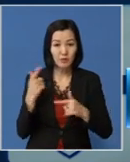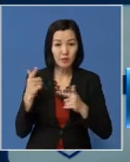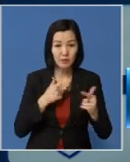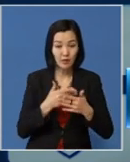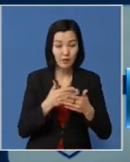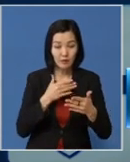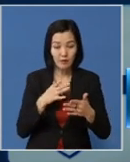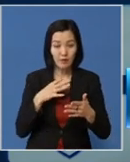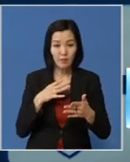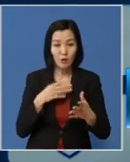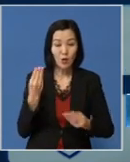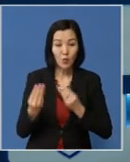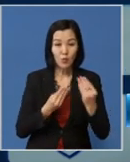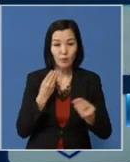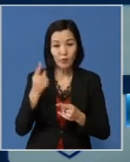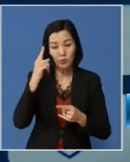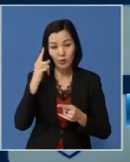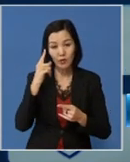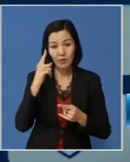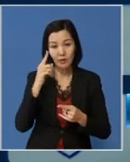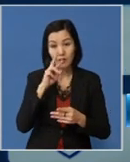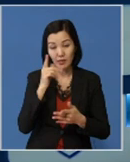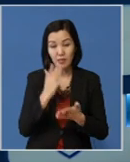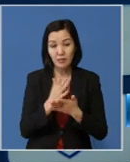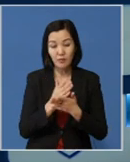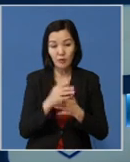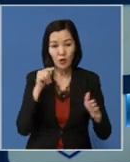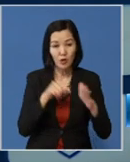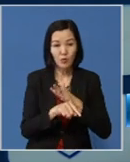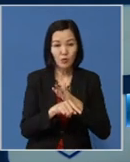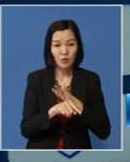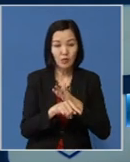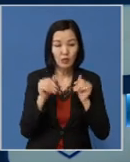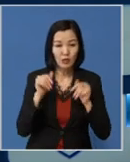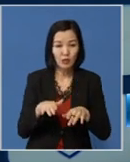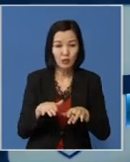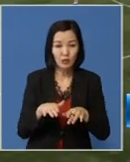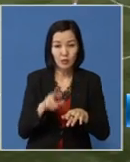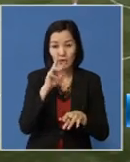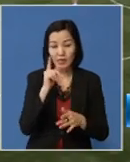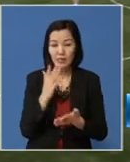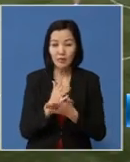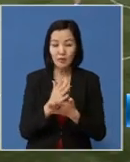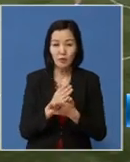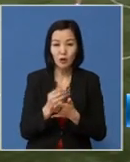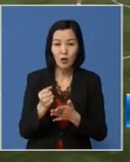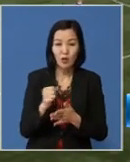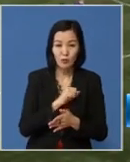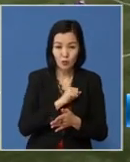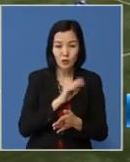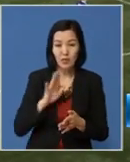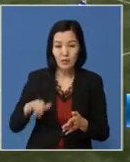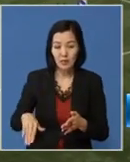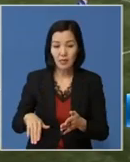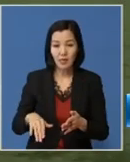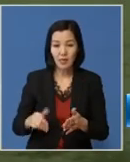едік. Алайда ойын барысында ойлағанымыздай шықпады. Гол соғар сәттерді туғызғанмен шешуші сәтте мүлік кеттік. Үзілістен кейін қонақтар намысқа